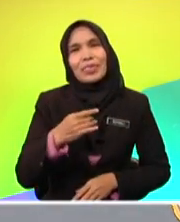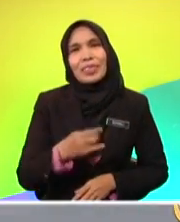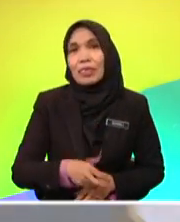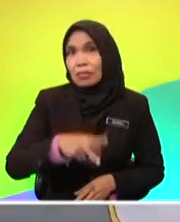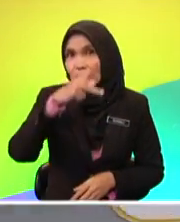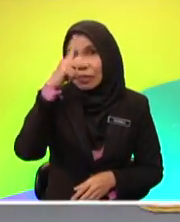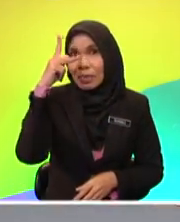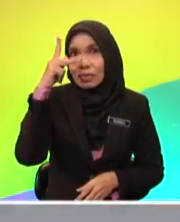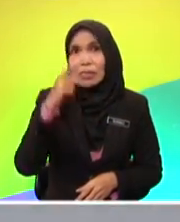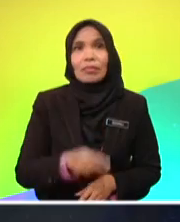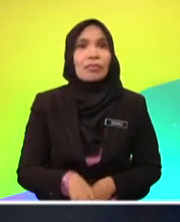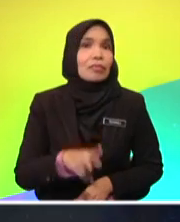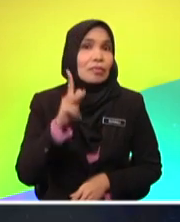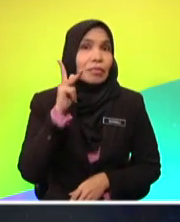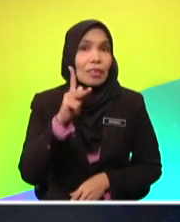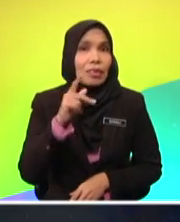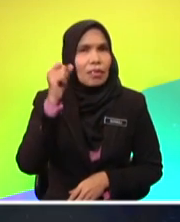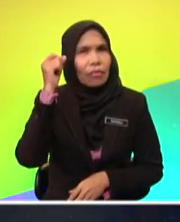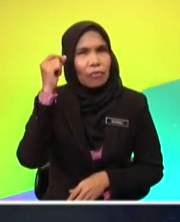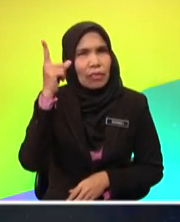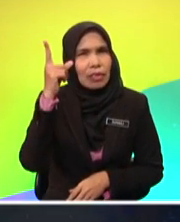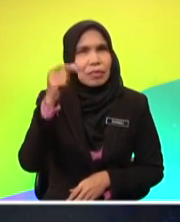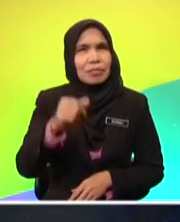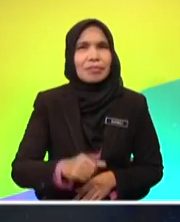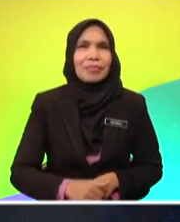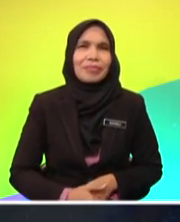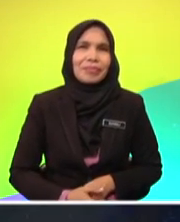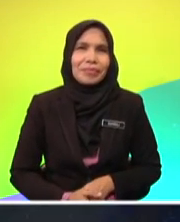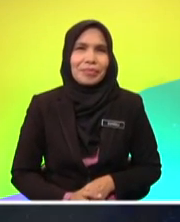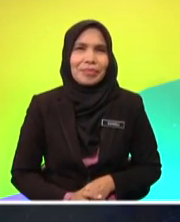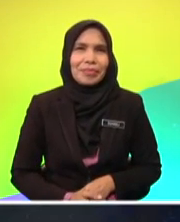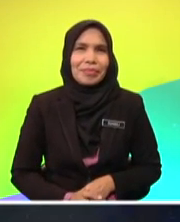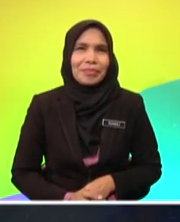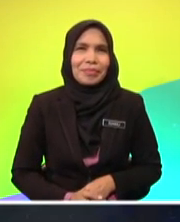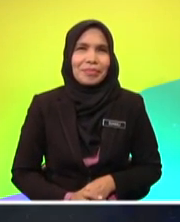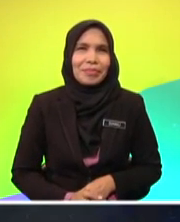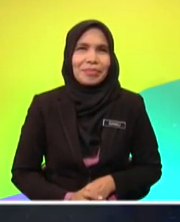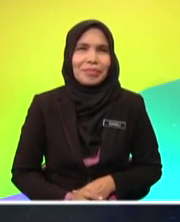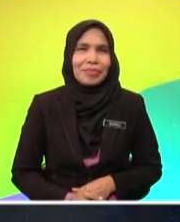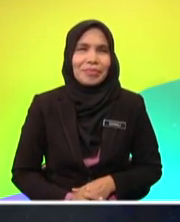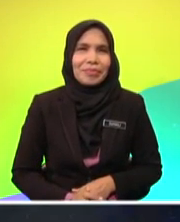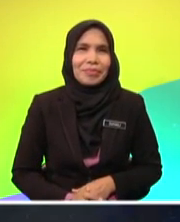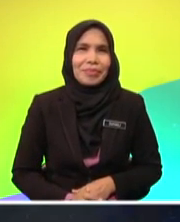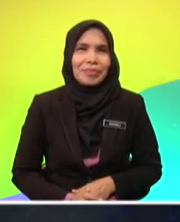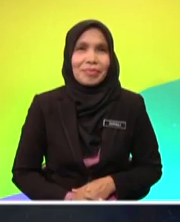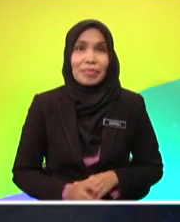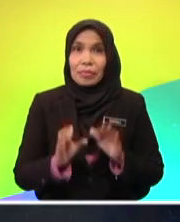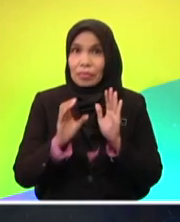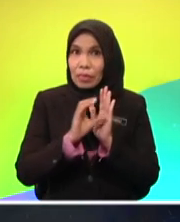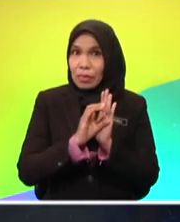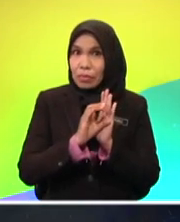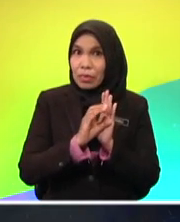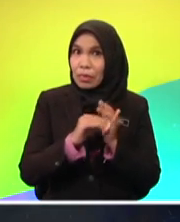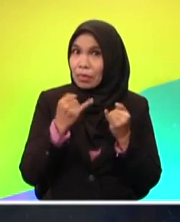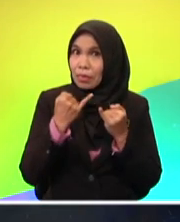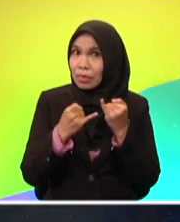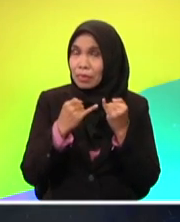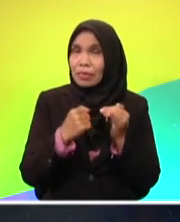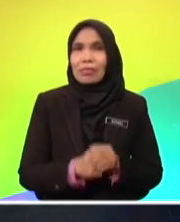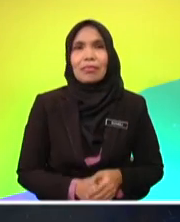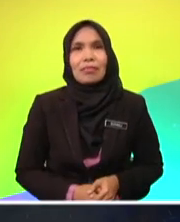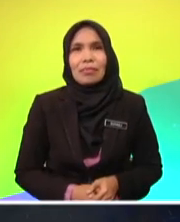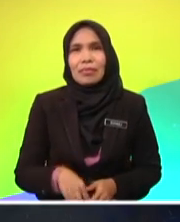telah terangkan. Oh, hampir terjatuh pula catanya. Okey, gambar yang terakhir.